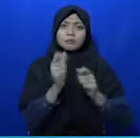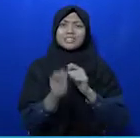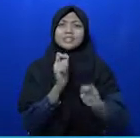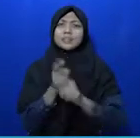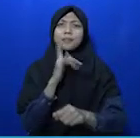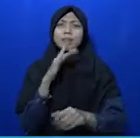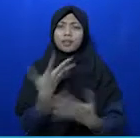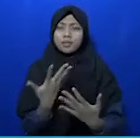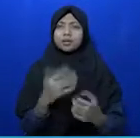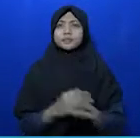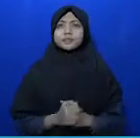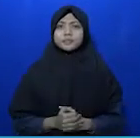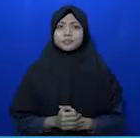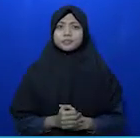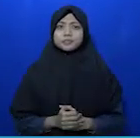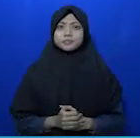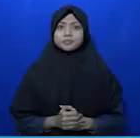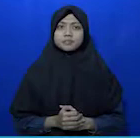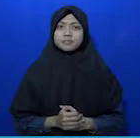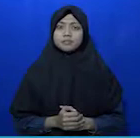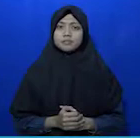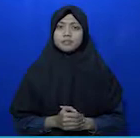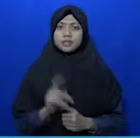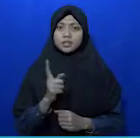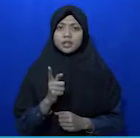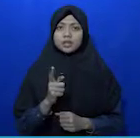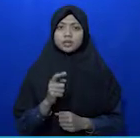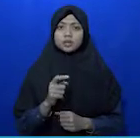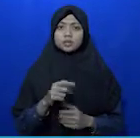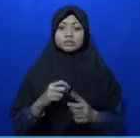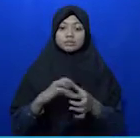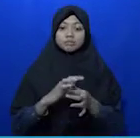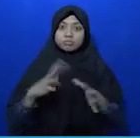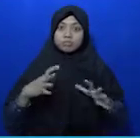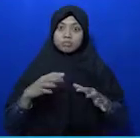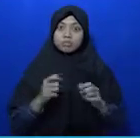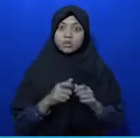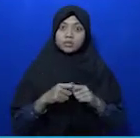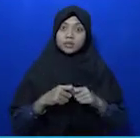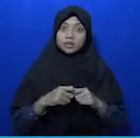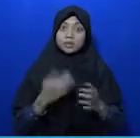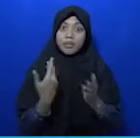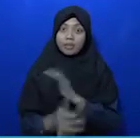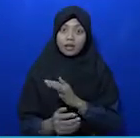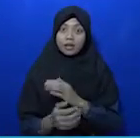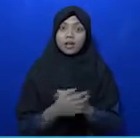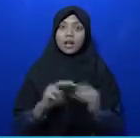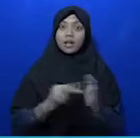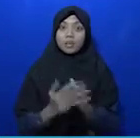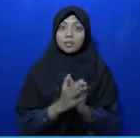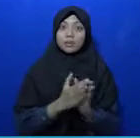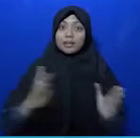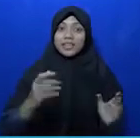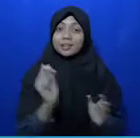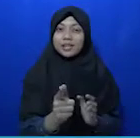betul karena ini menjadi satu paket. Jadi kalaupun divestasi tidak dilakukan, itu perpanjangan nggak diberi.